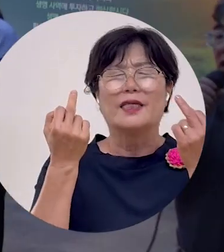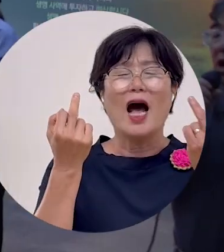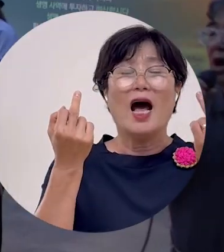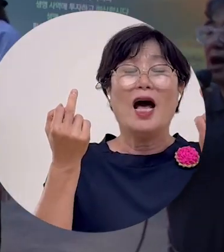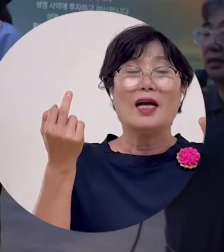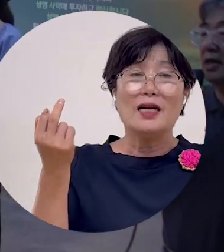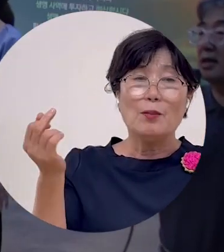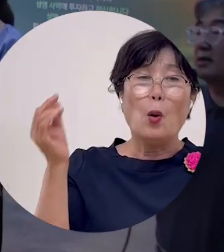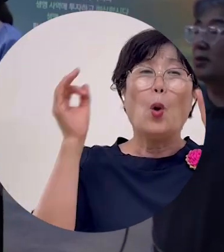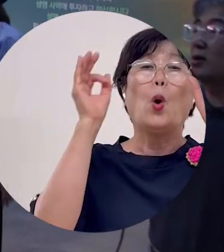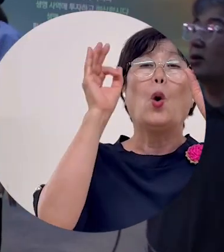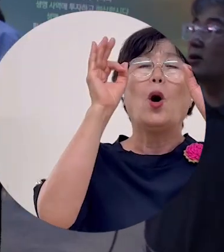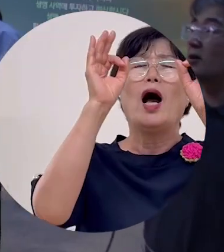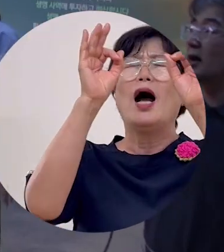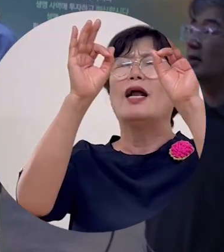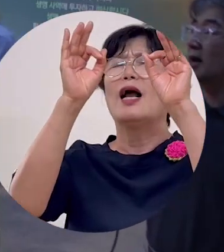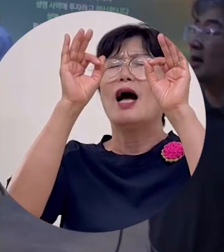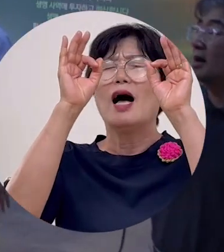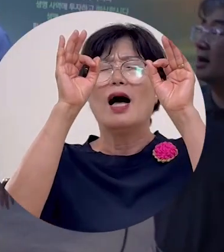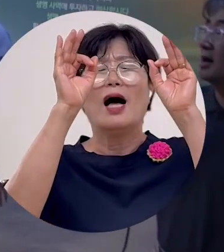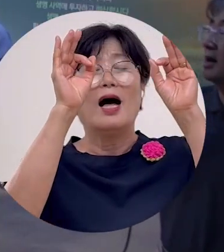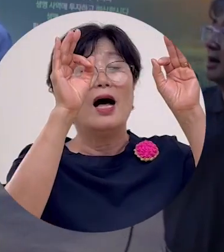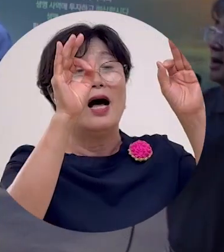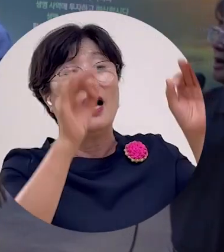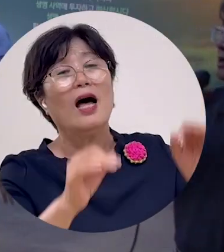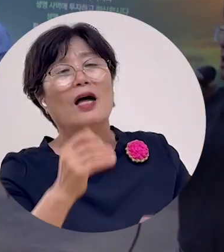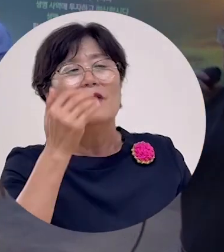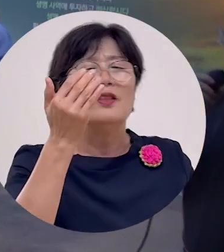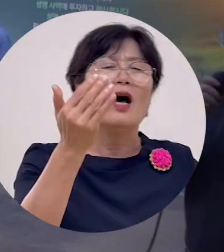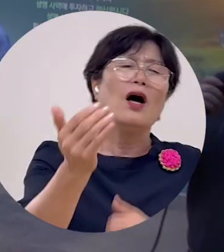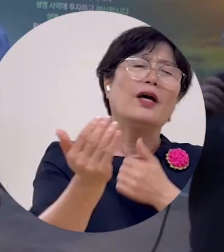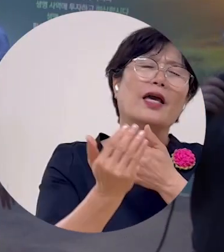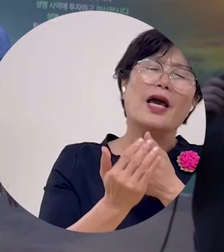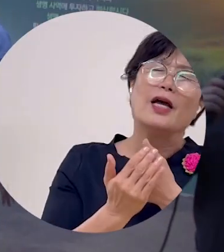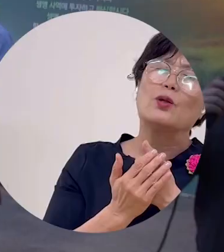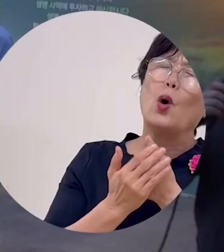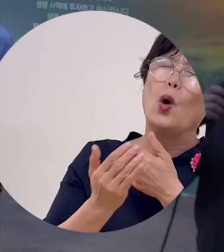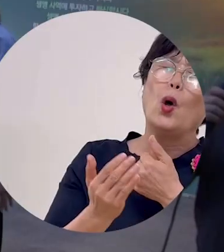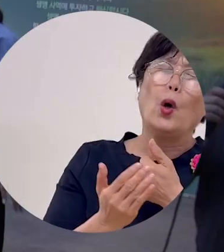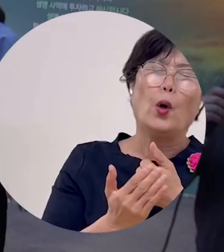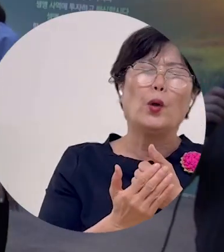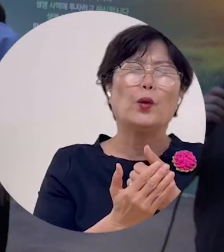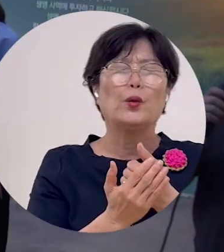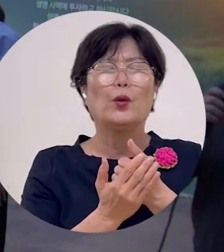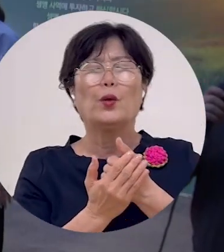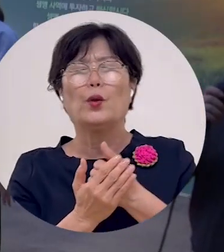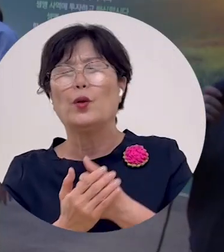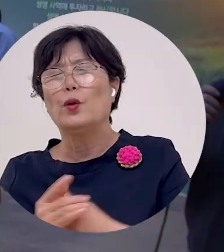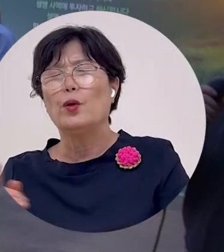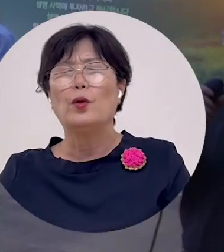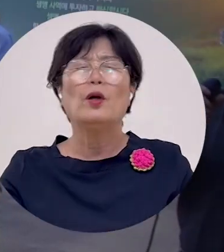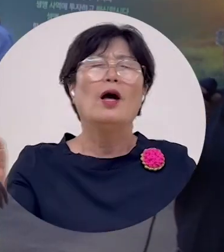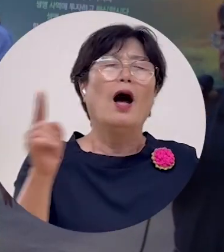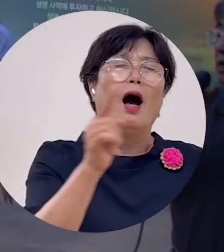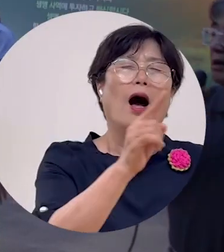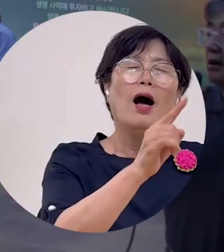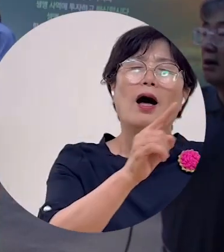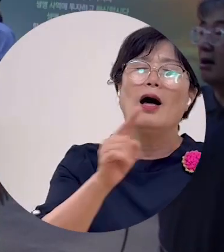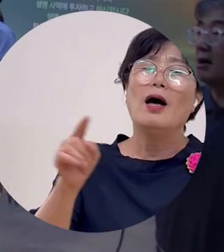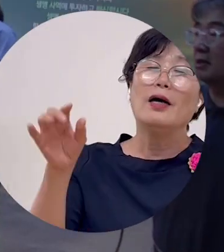들어 산을 보아라. 너의 도움